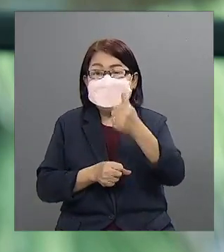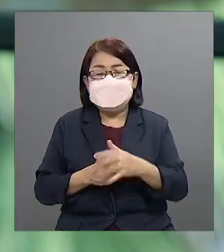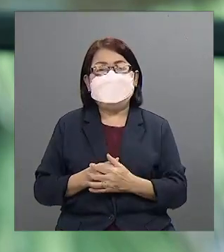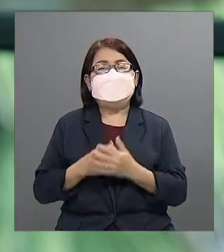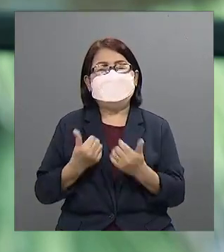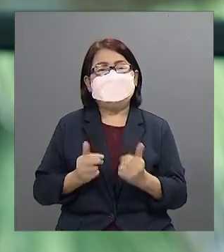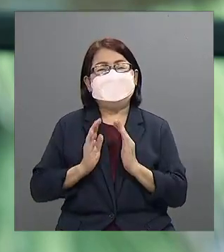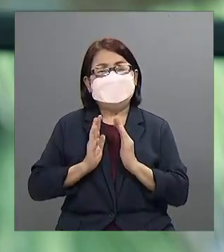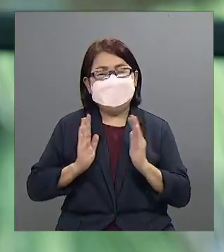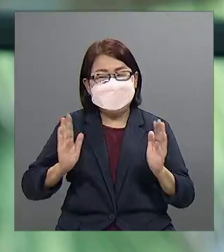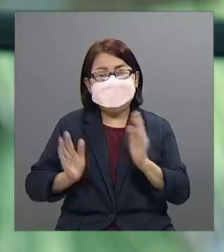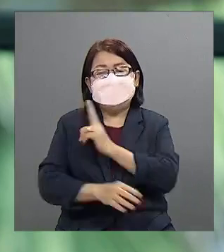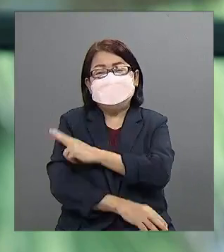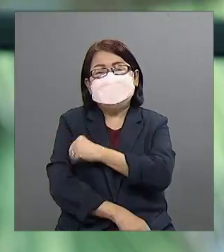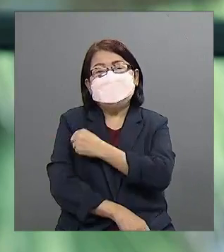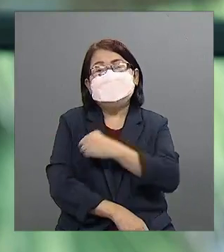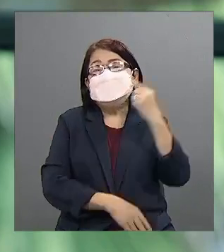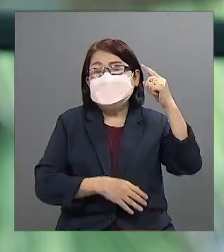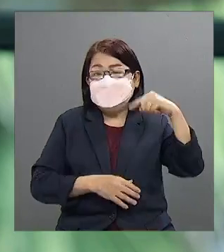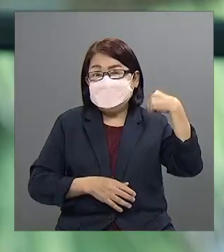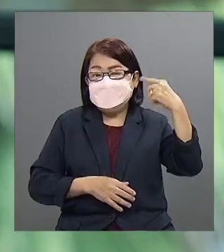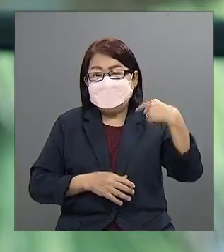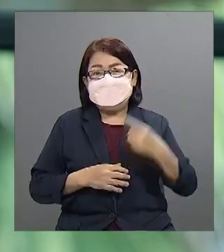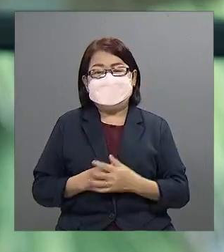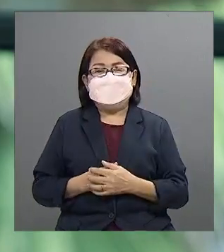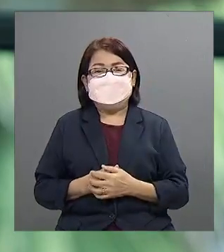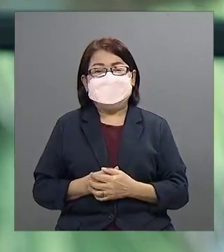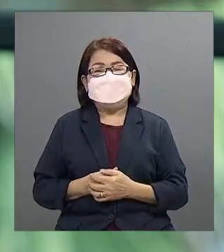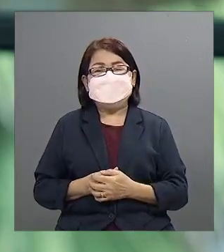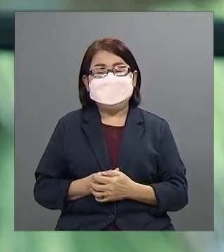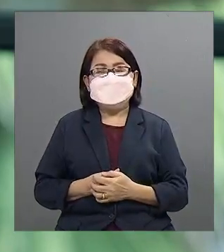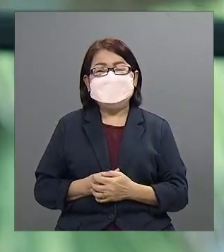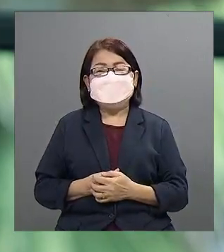หญิงทิมพรวิชูนพงศ์นะคะแพทย์วิทยาศาสตร์ฟื้นฟูค่ะคุณหมอเดือนนะคะ